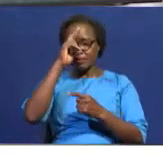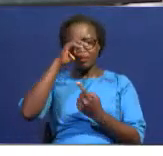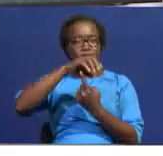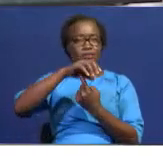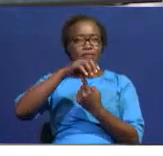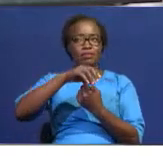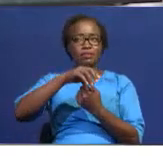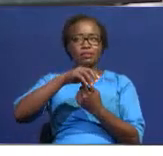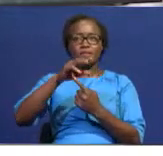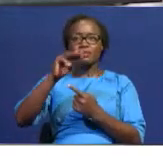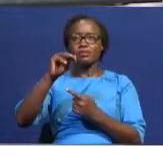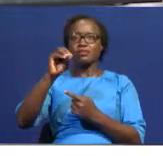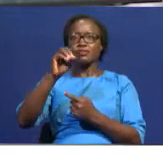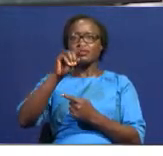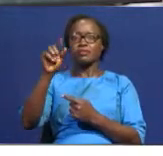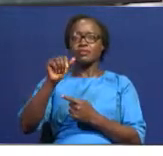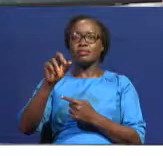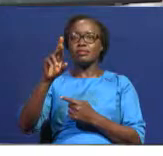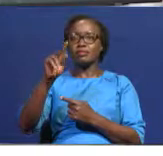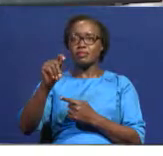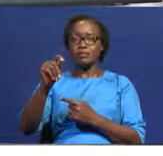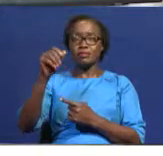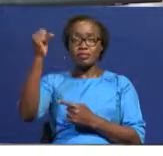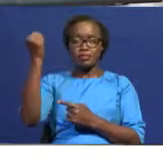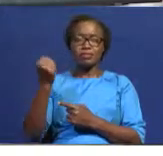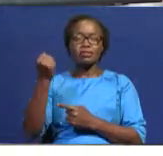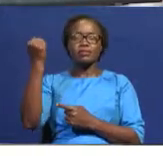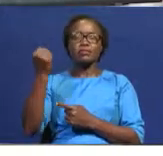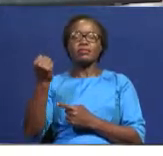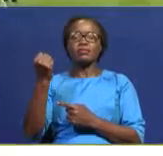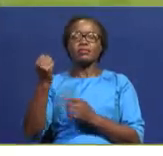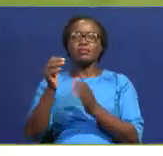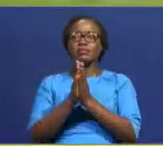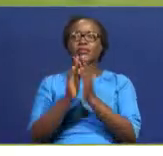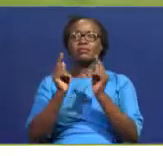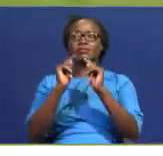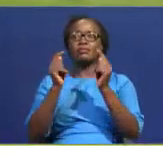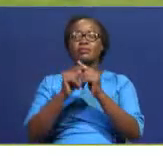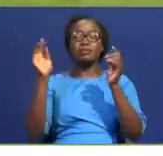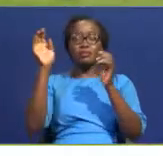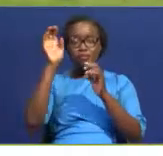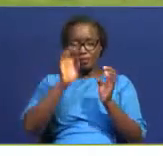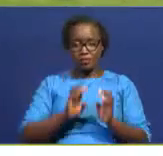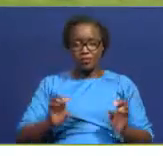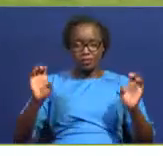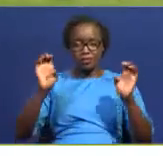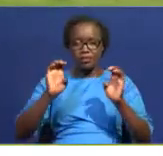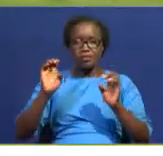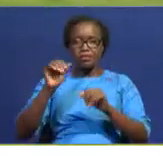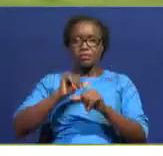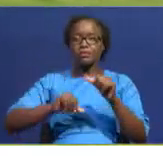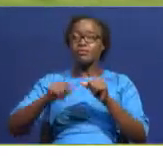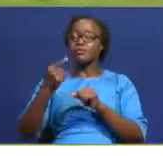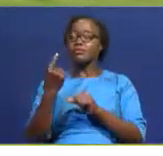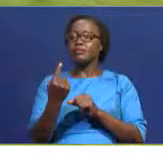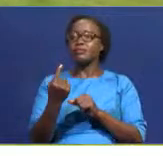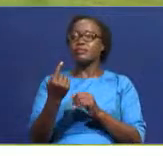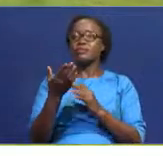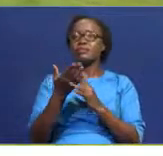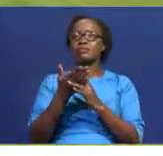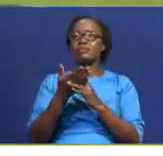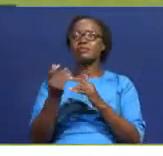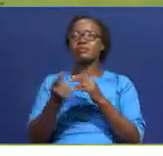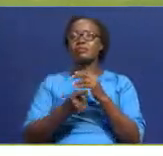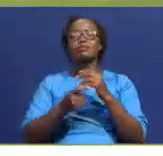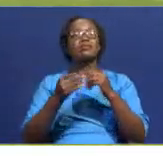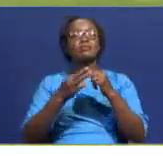ubingwa wa kombe la Mozart Bet kujikatia tiketi ya mashindano hayo, itachuana na timu hiyo ya Ethiopia kwenye mkondo wa kwanza katikati ya mwezi ya